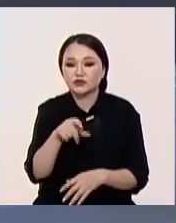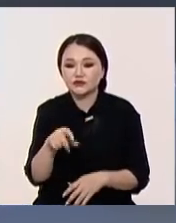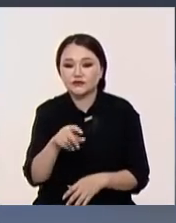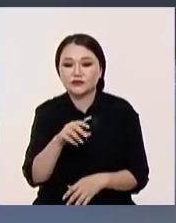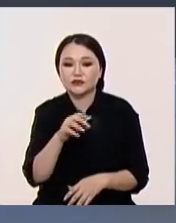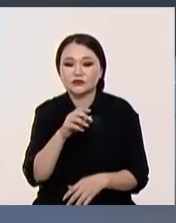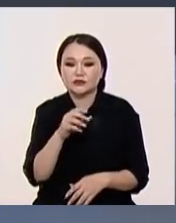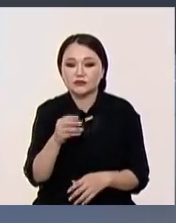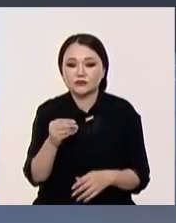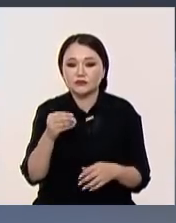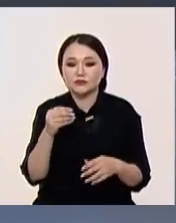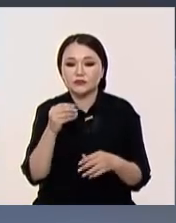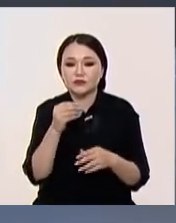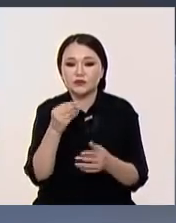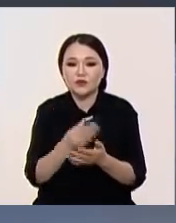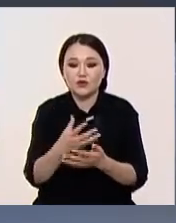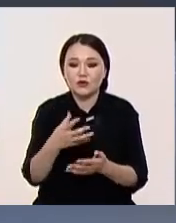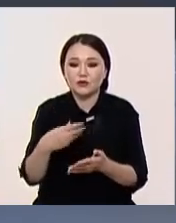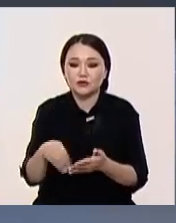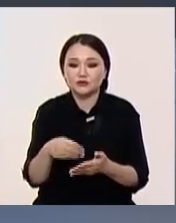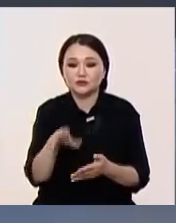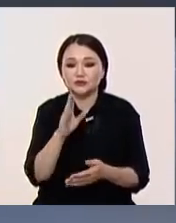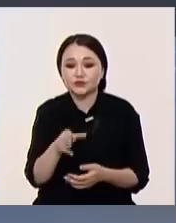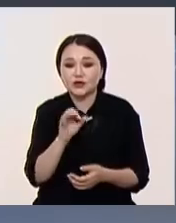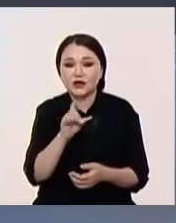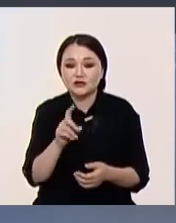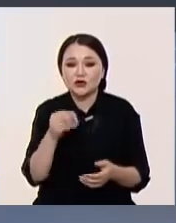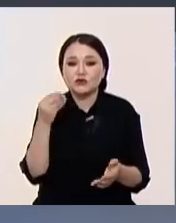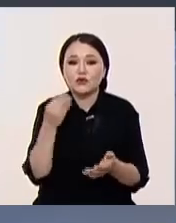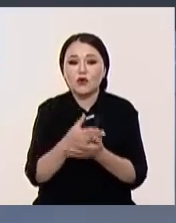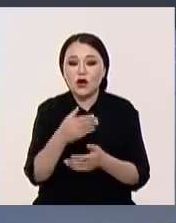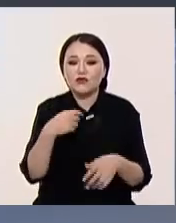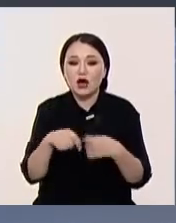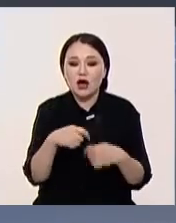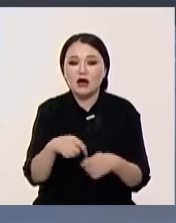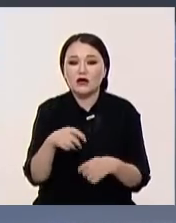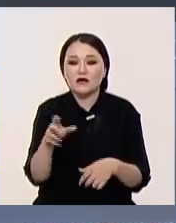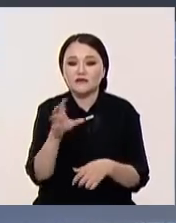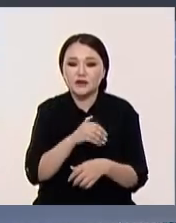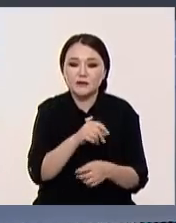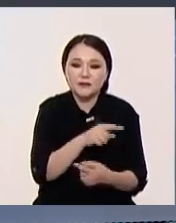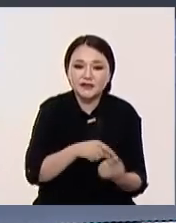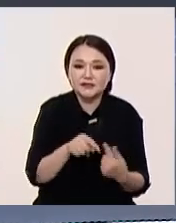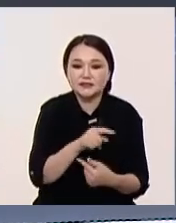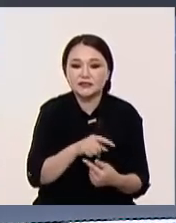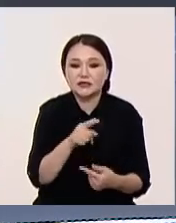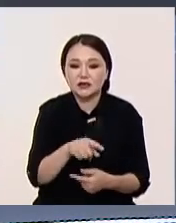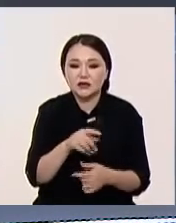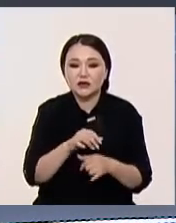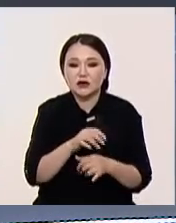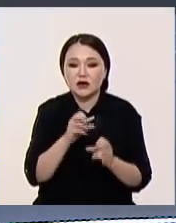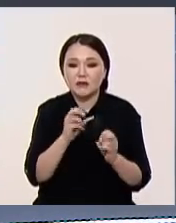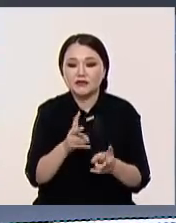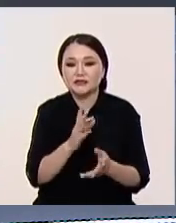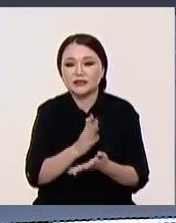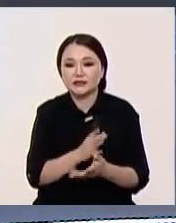қалтасын қағатын түсінікті. Бірақ акцизді аспандатып алып, нарықта көлеңкелі бизнеске жол беріп қою әлдеқайда қауіпті